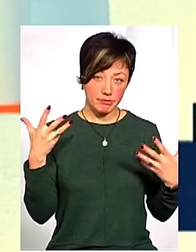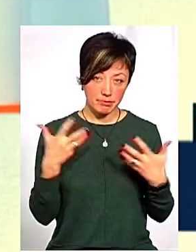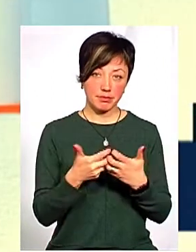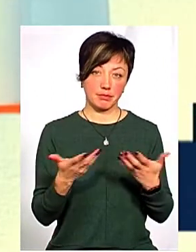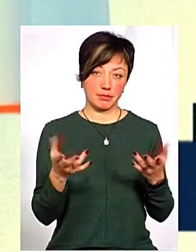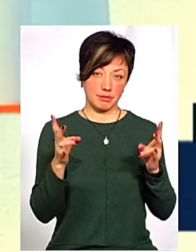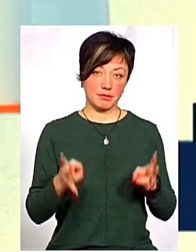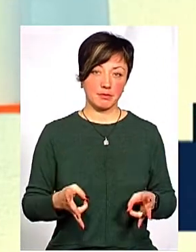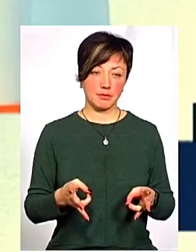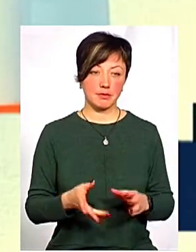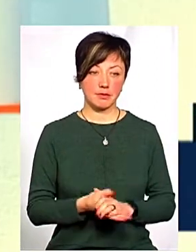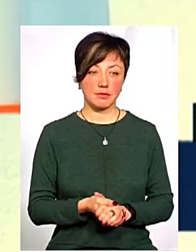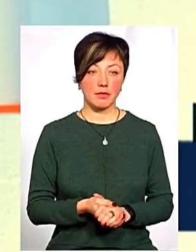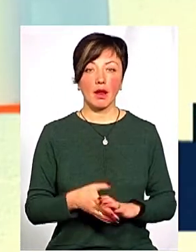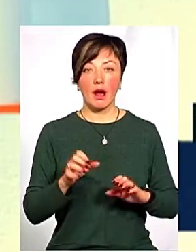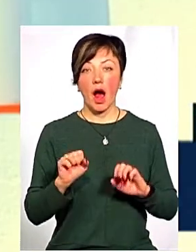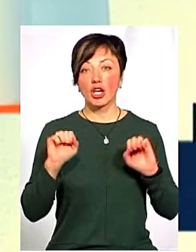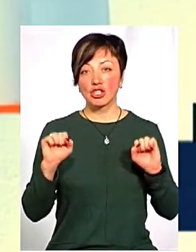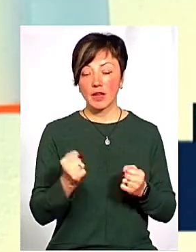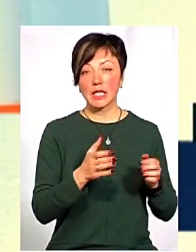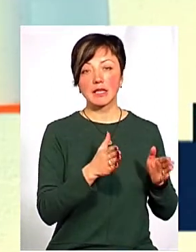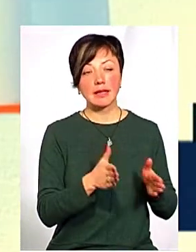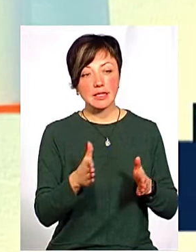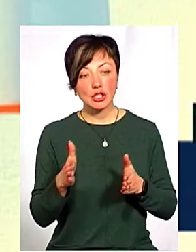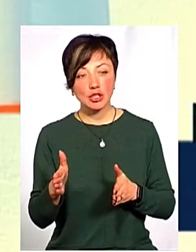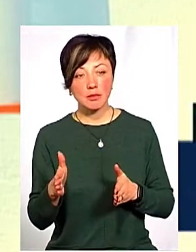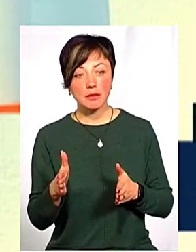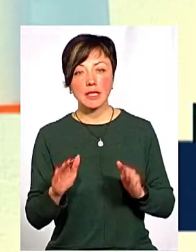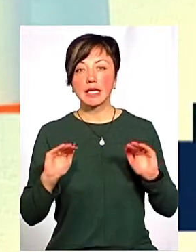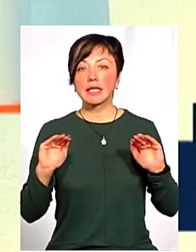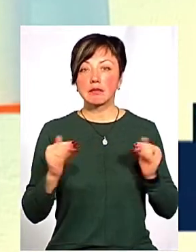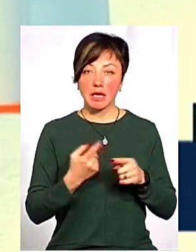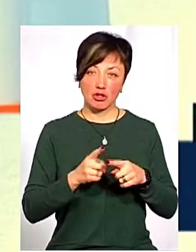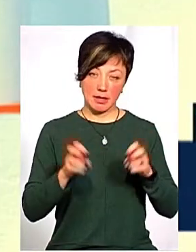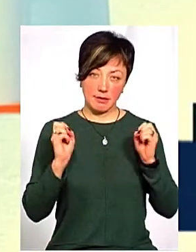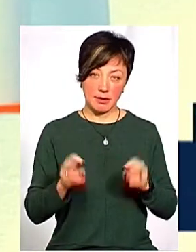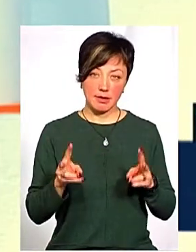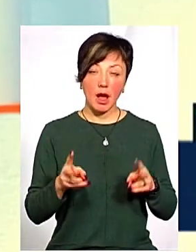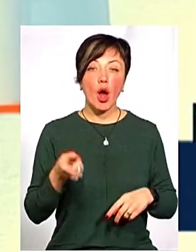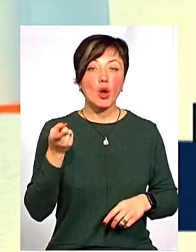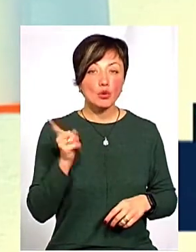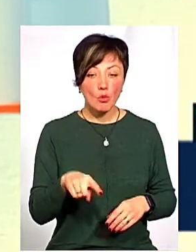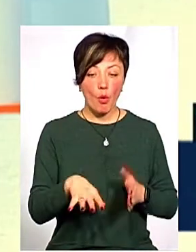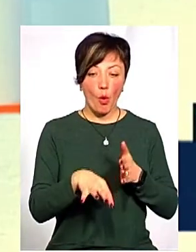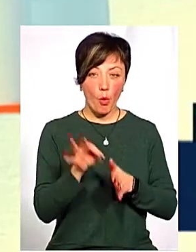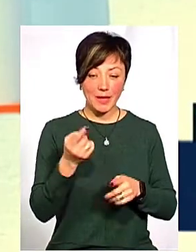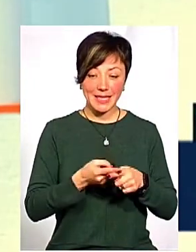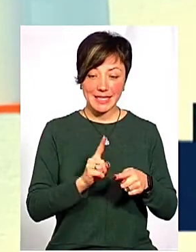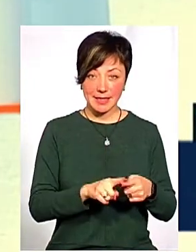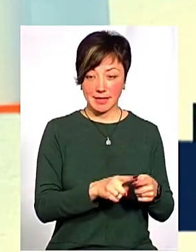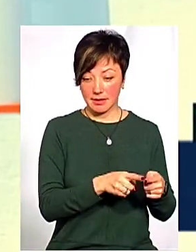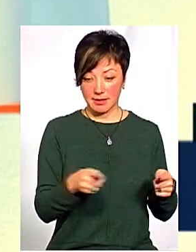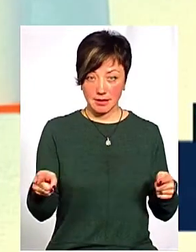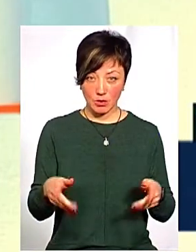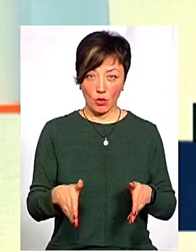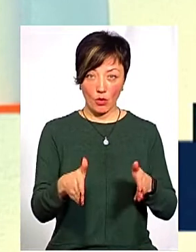дорожньо-транспортної пригоди. А швидкісний режим, він зменшить цей ризик. Тому саме були обрані ці відрізки